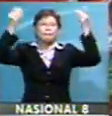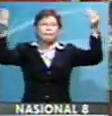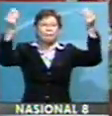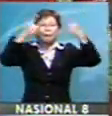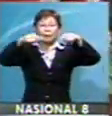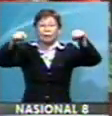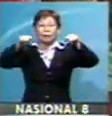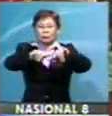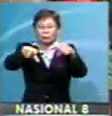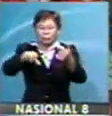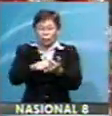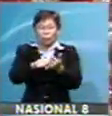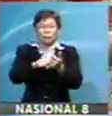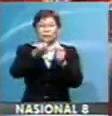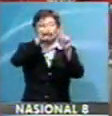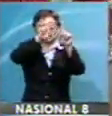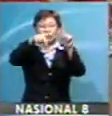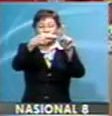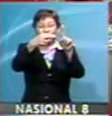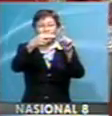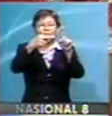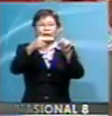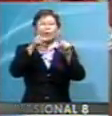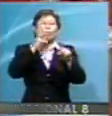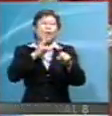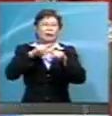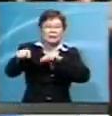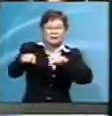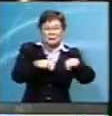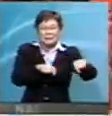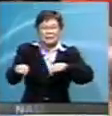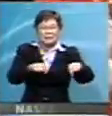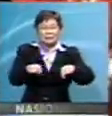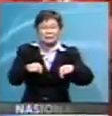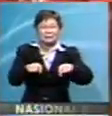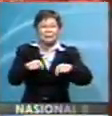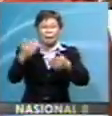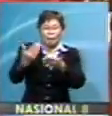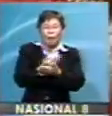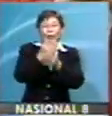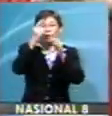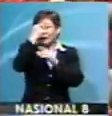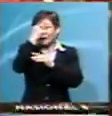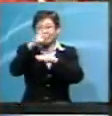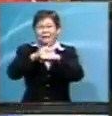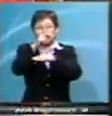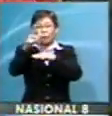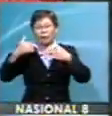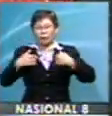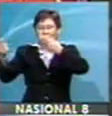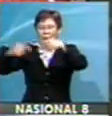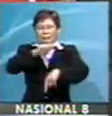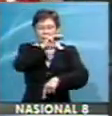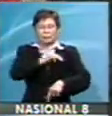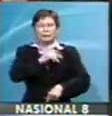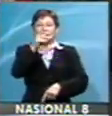graduasi kemahiran serib Usahawan wanita Enam gerakan tindakan afirmatif baru kaum India di ibu negara turut hadir menteri